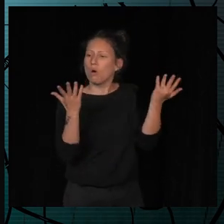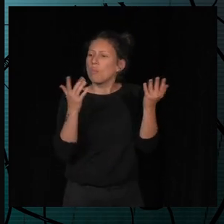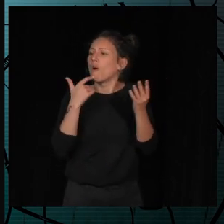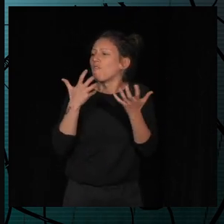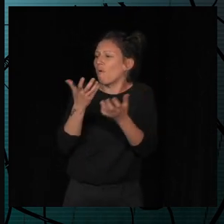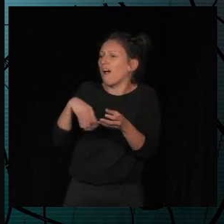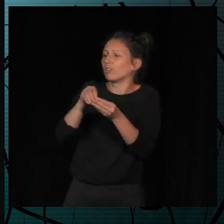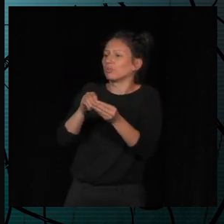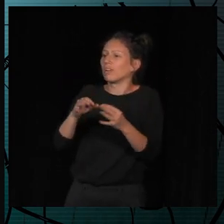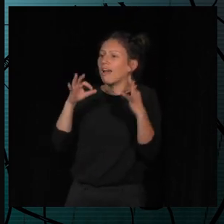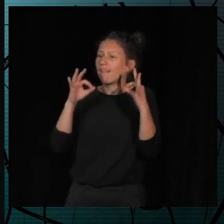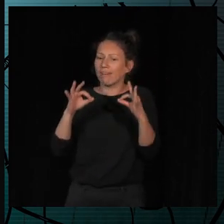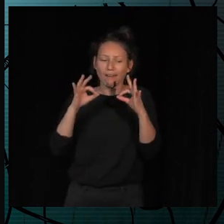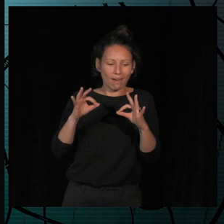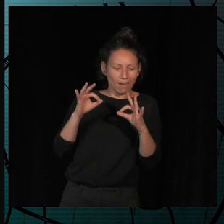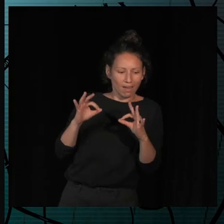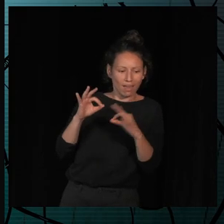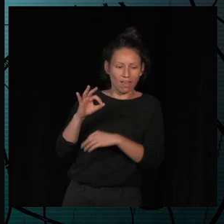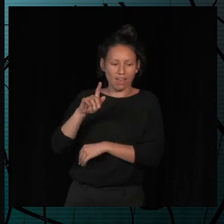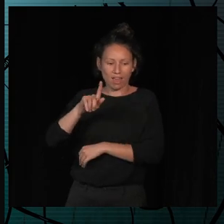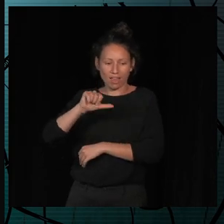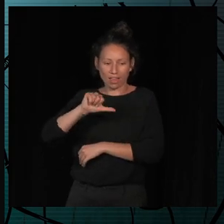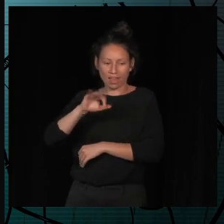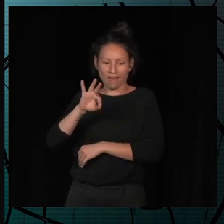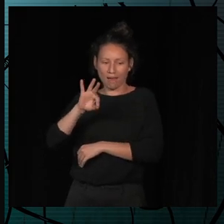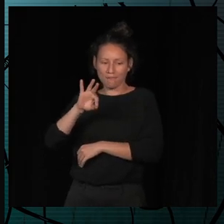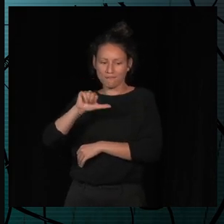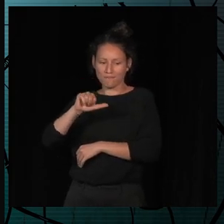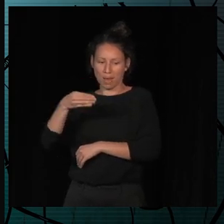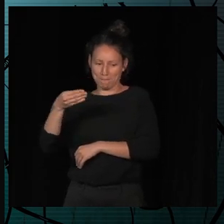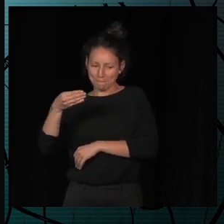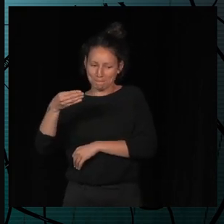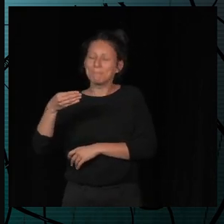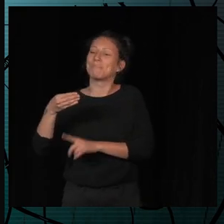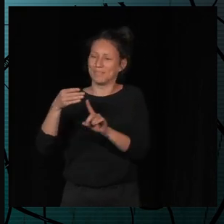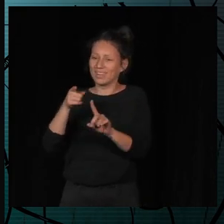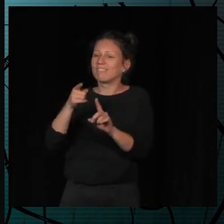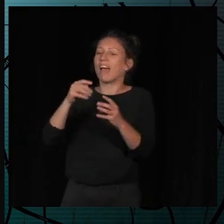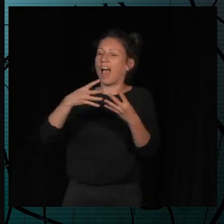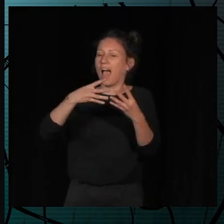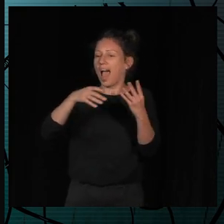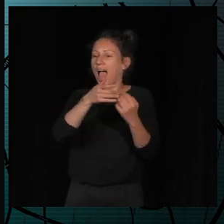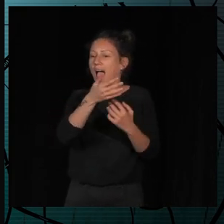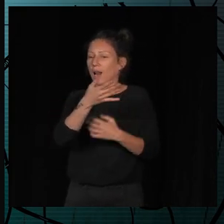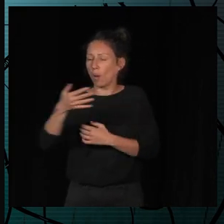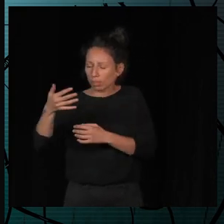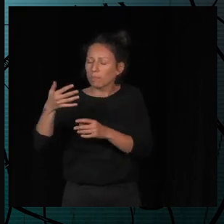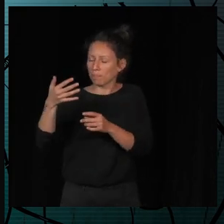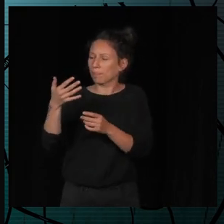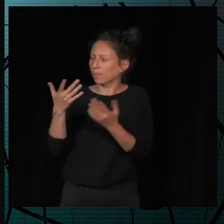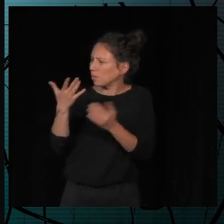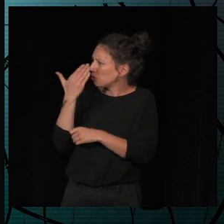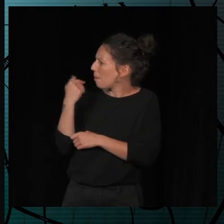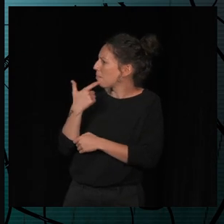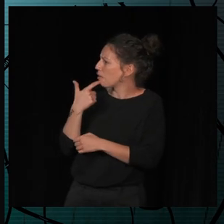parlé c'est les G femes les G FEM c'est les algorithmes alors on vous l' dit alors il y a un mot qui a pas été dit c'est les jeux où j'ai pas entendu s'il a été